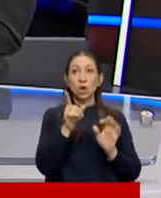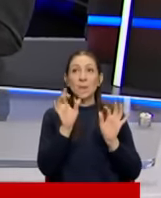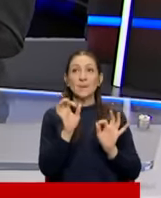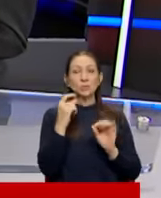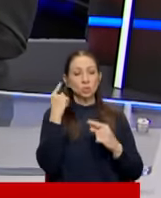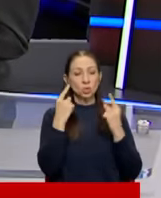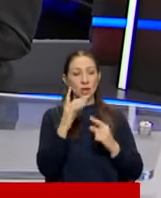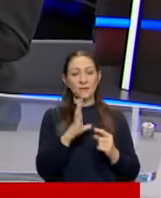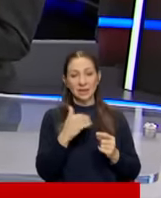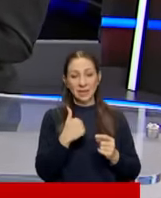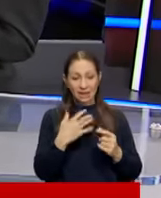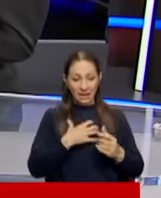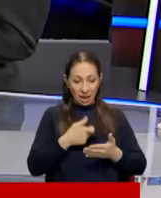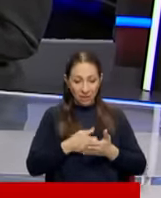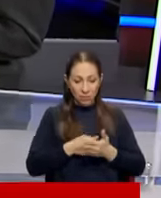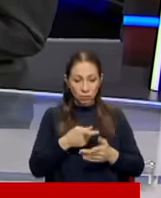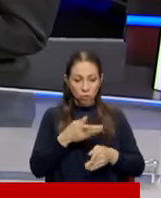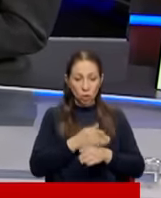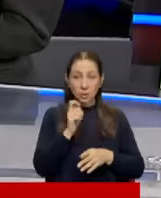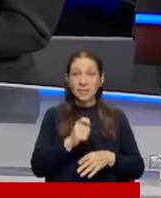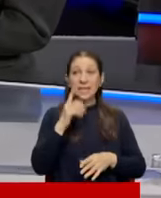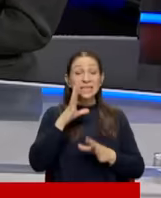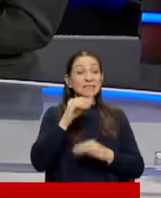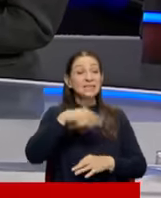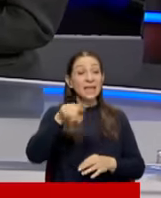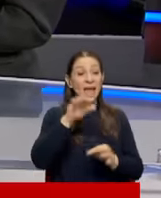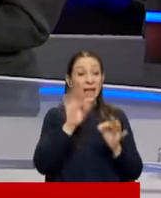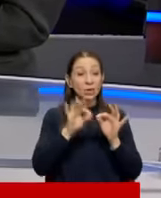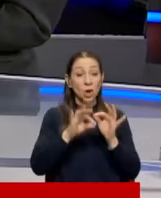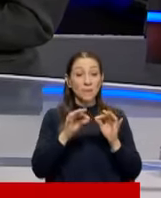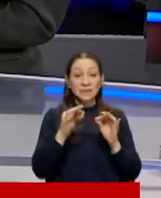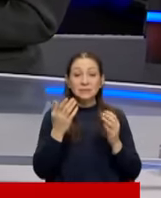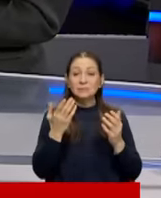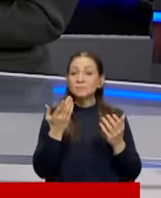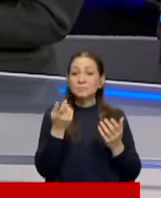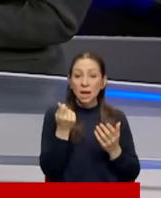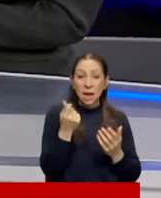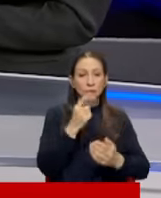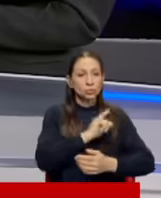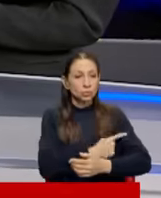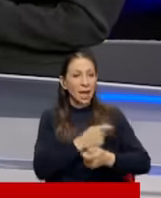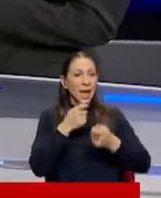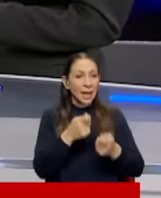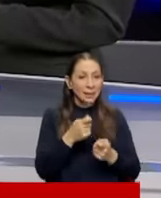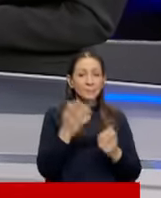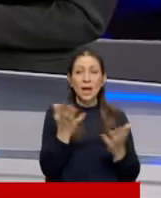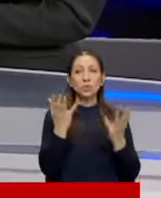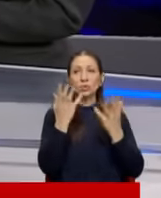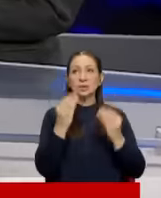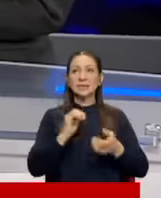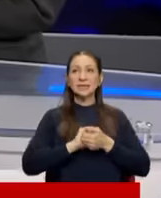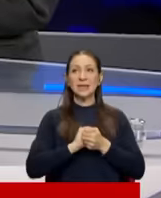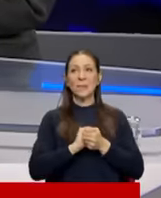bir düşüncem vardı Kendi adıma da bunu doğrulamış oldum insanlar ekonomik düzeyleri ya da statüleri eğitim seviyeleri ne olursa olsun